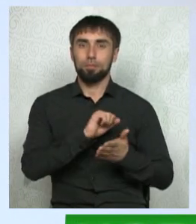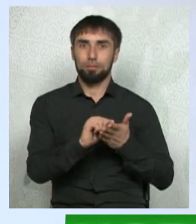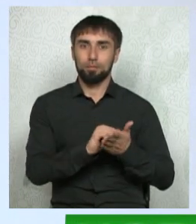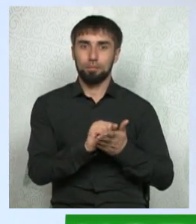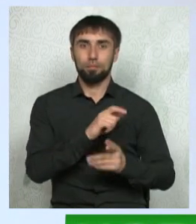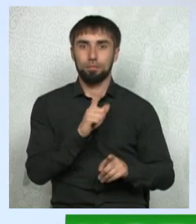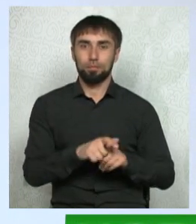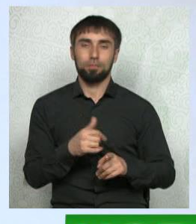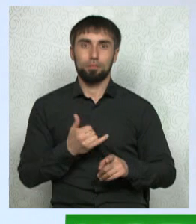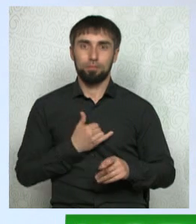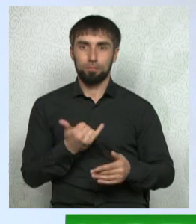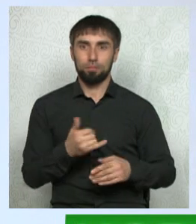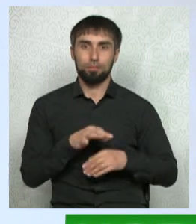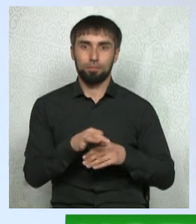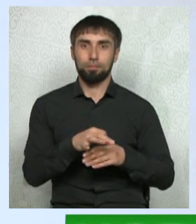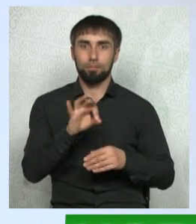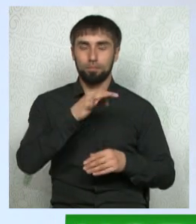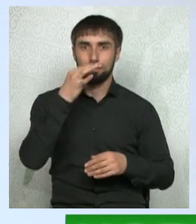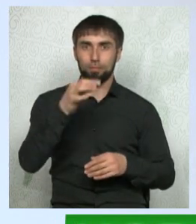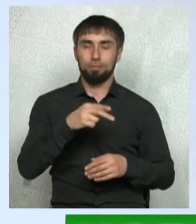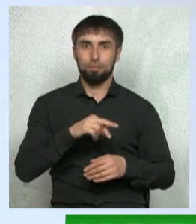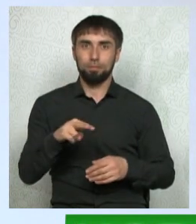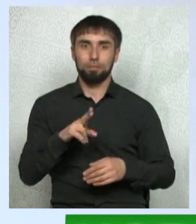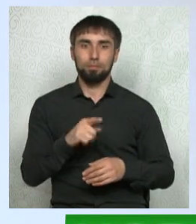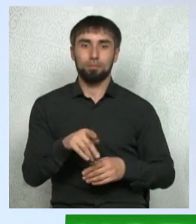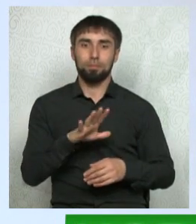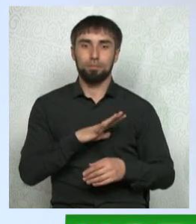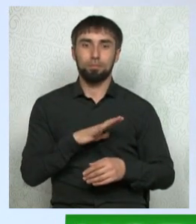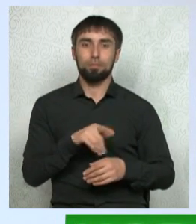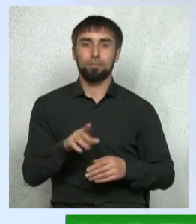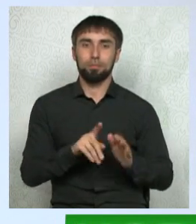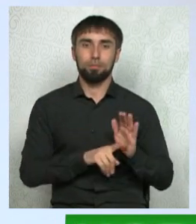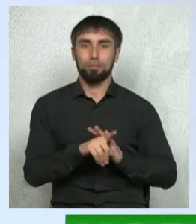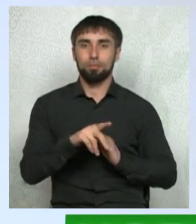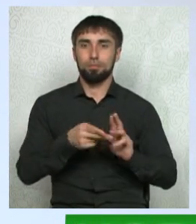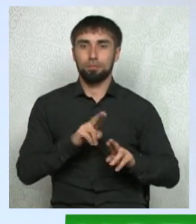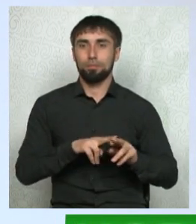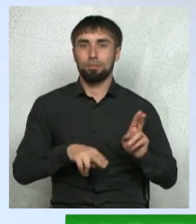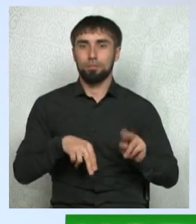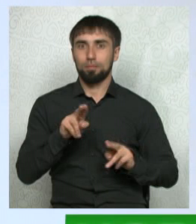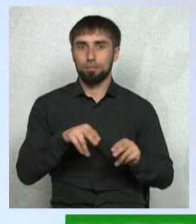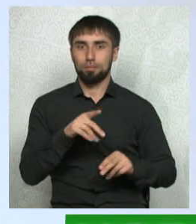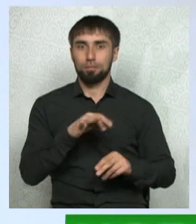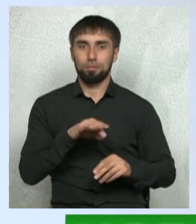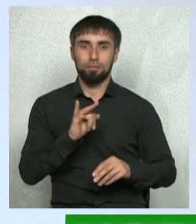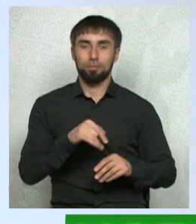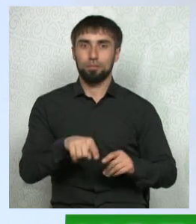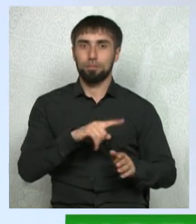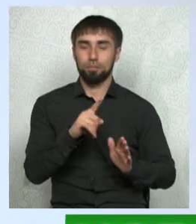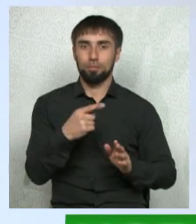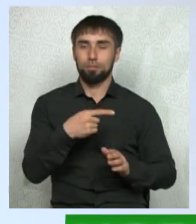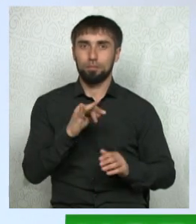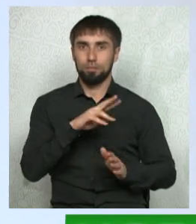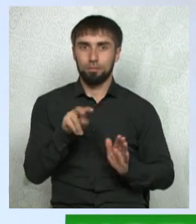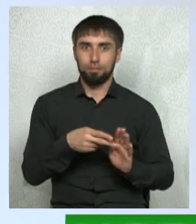закончена. Сейчас у нас ведутся по выравниванию полов. Как здесь заканчивается, здесь уже начнется косметический ремонт. И сразу мы спустимся на первый этаж.